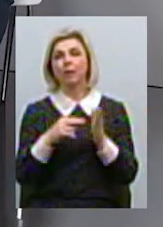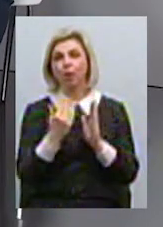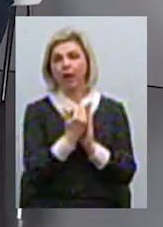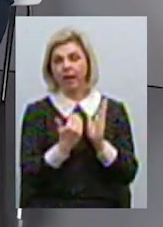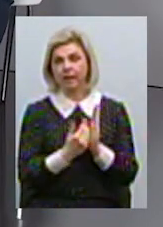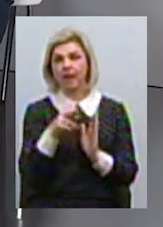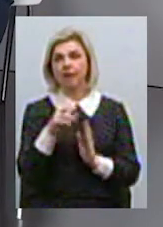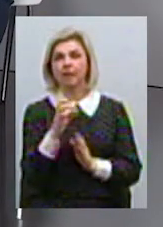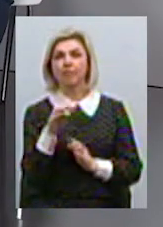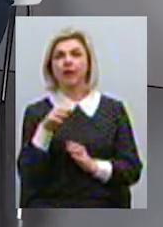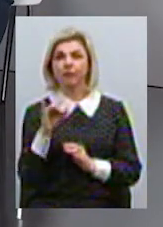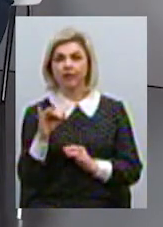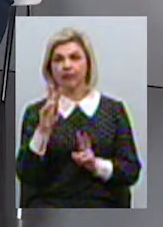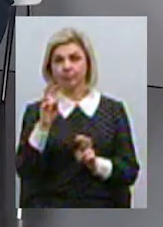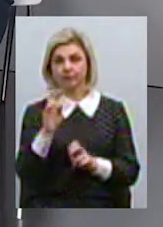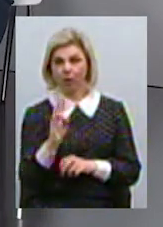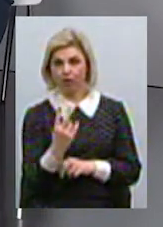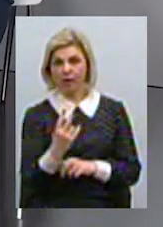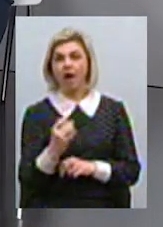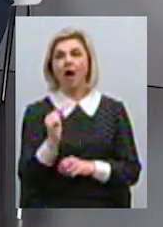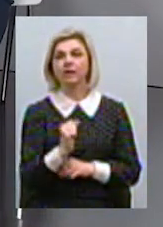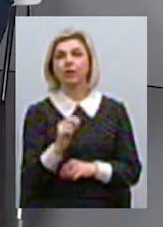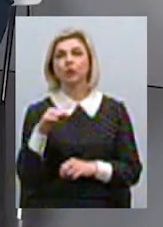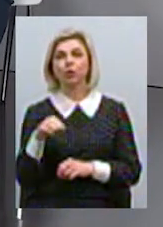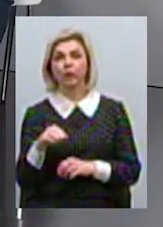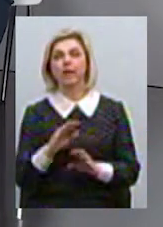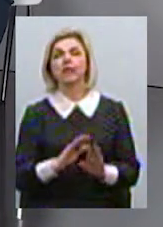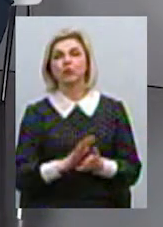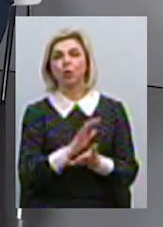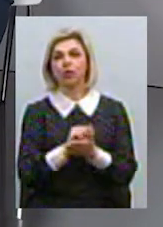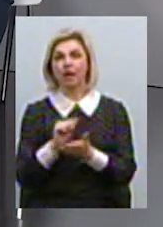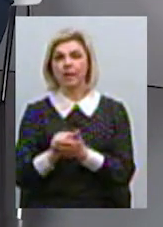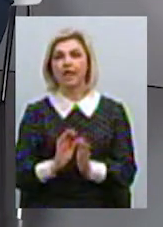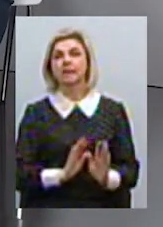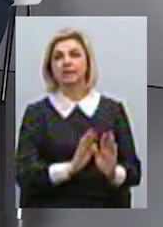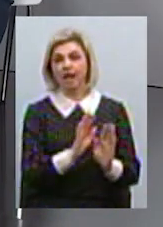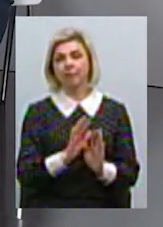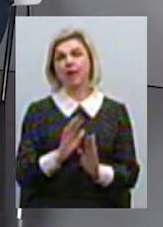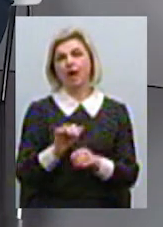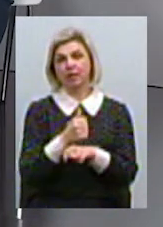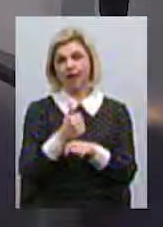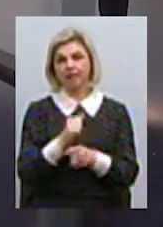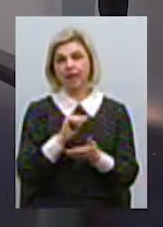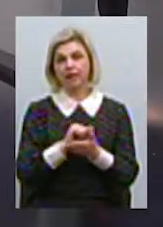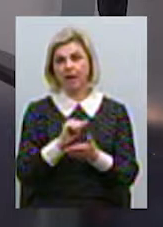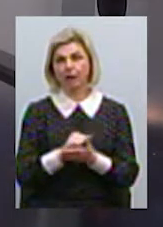«Дебати Миколаїв». Андрій Тюрін – журналіст, заступник головного редактора газети «Рідне